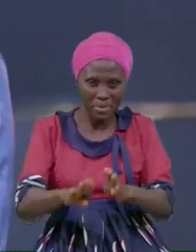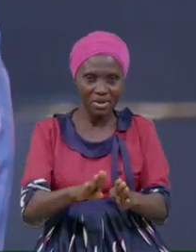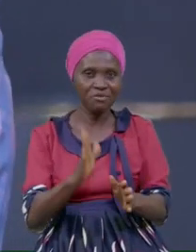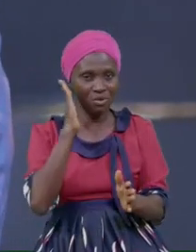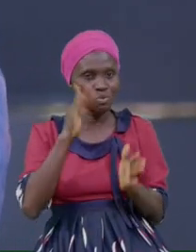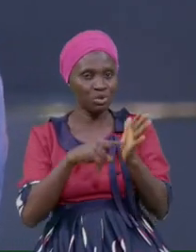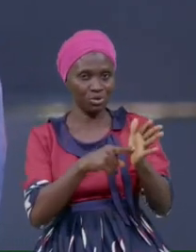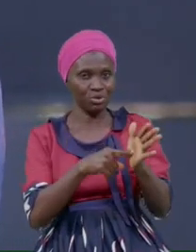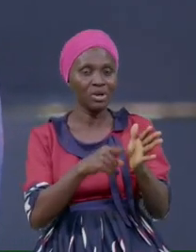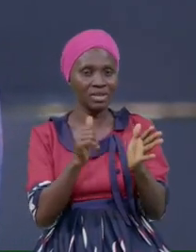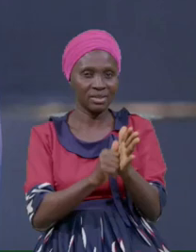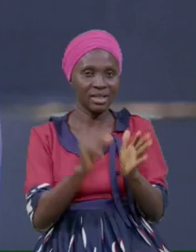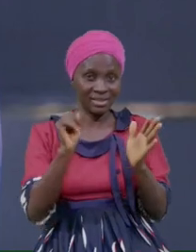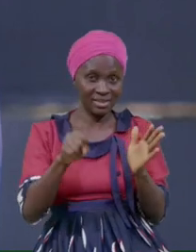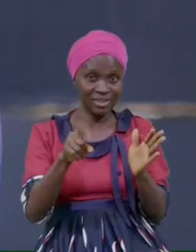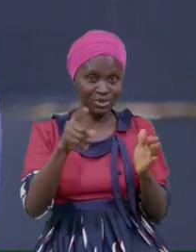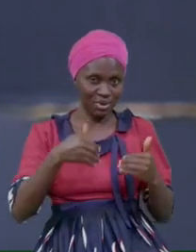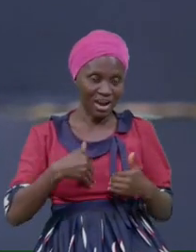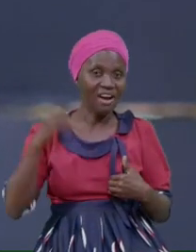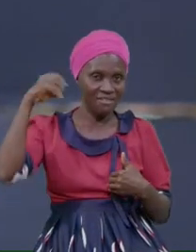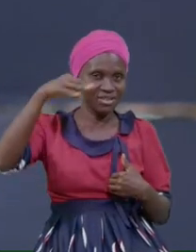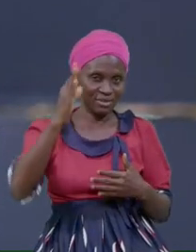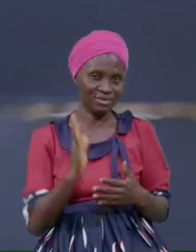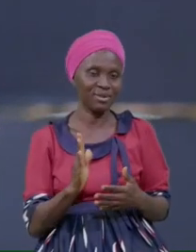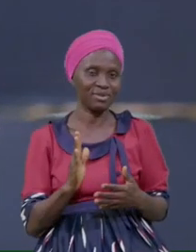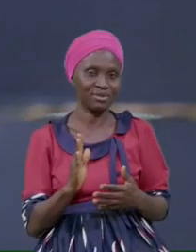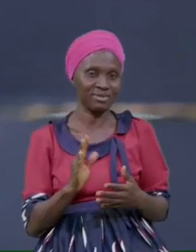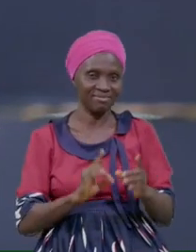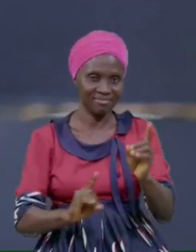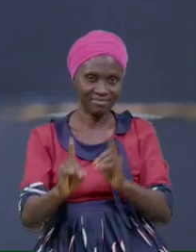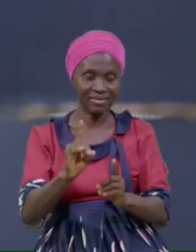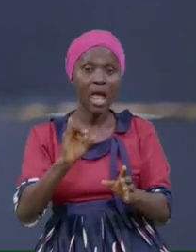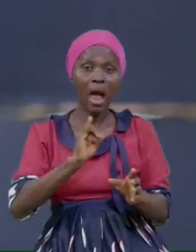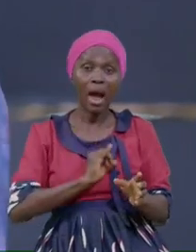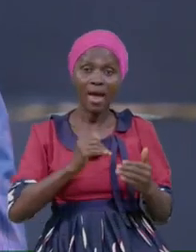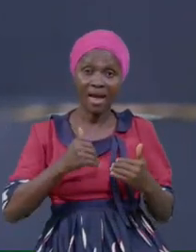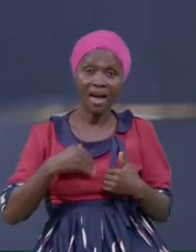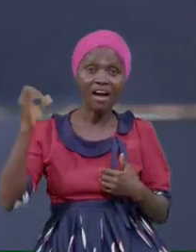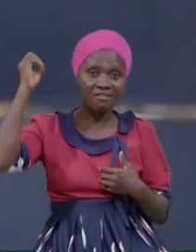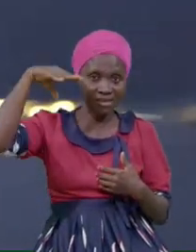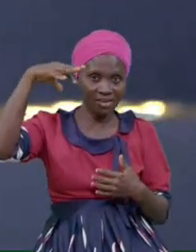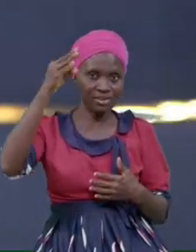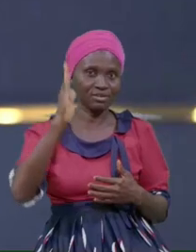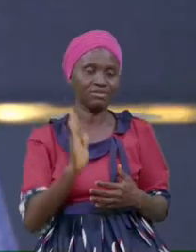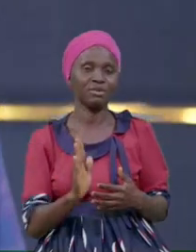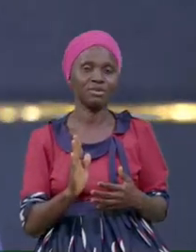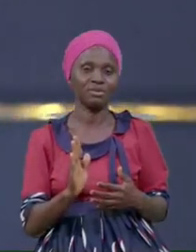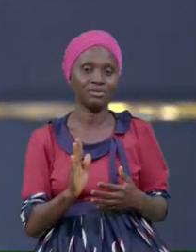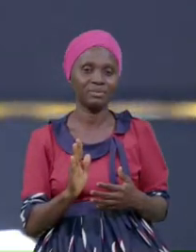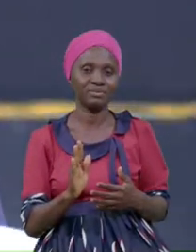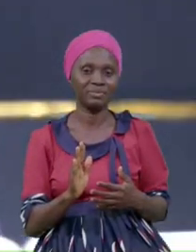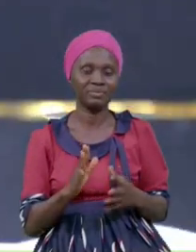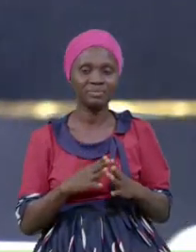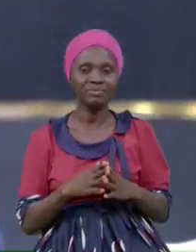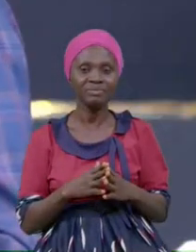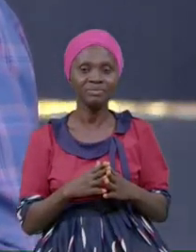montrer que tu as la grâce de Dieu. J'ai la grâce de Dieu et la capacité dans ta